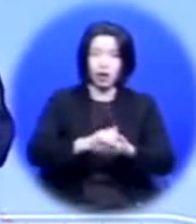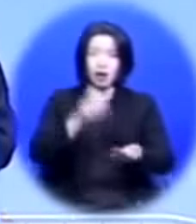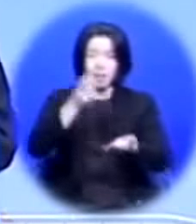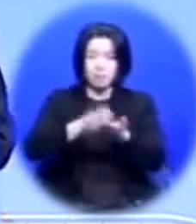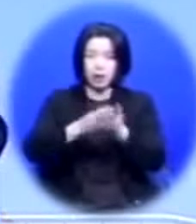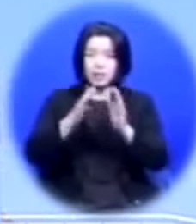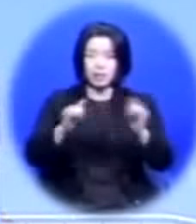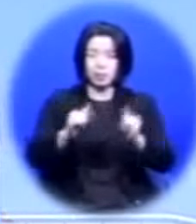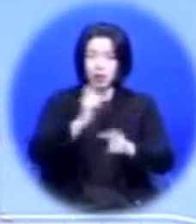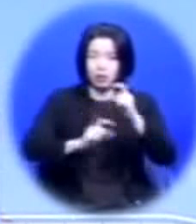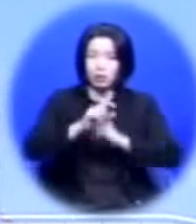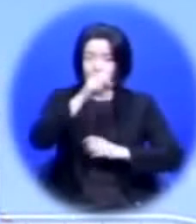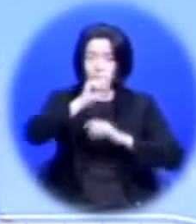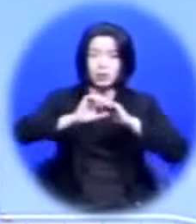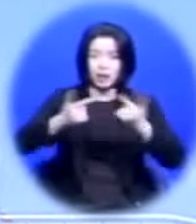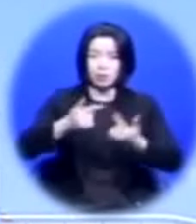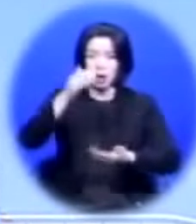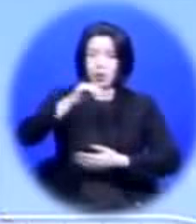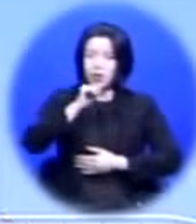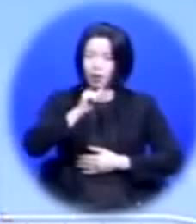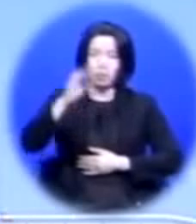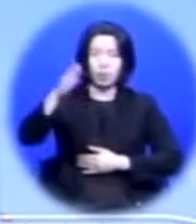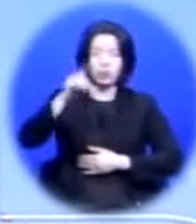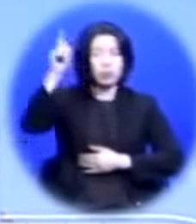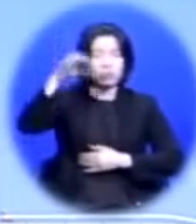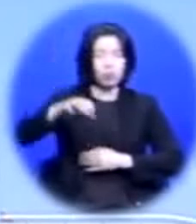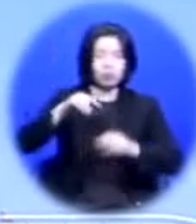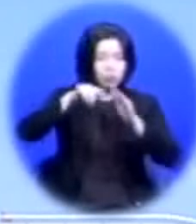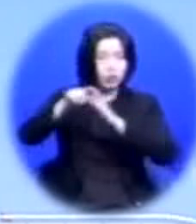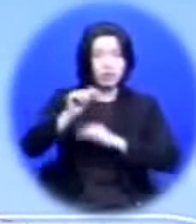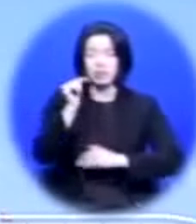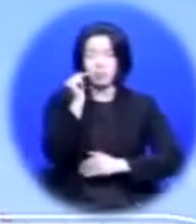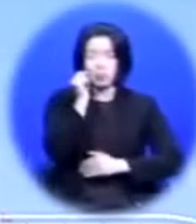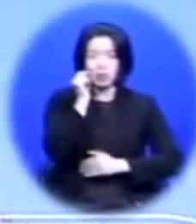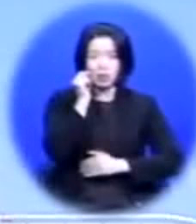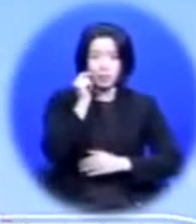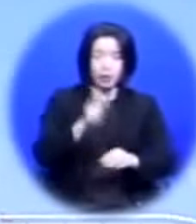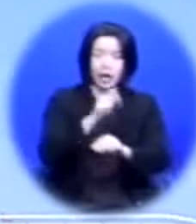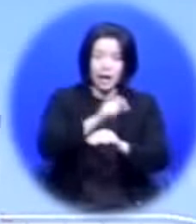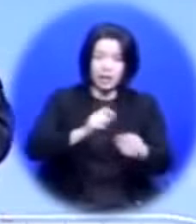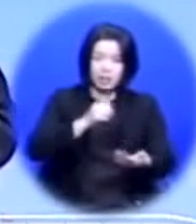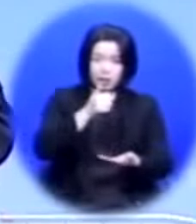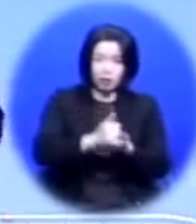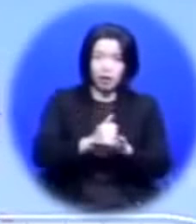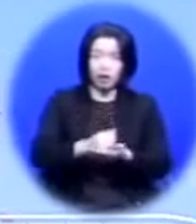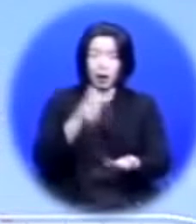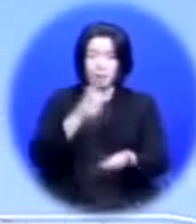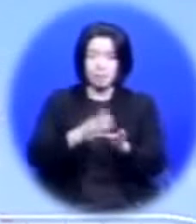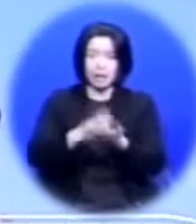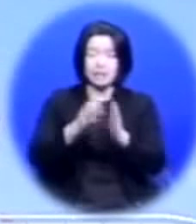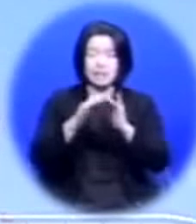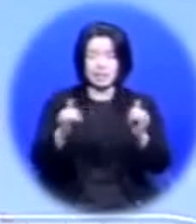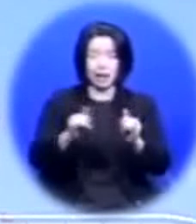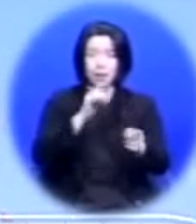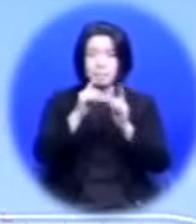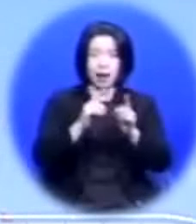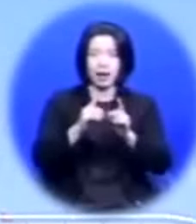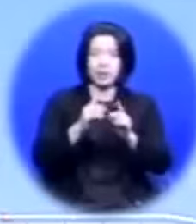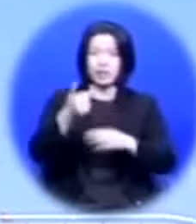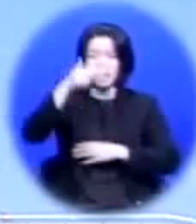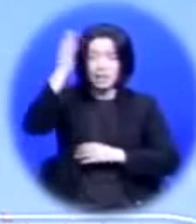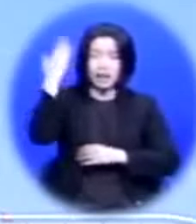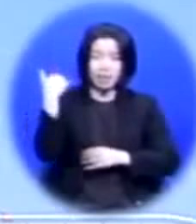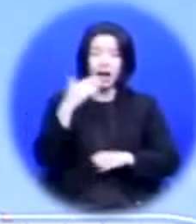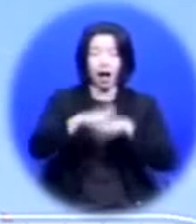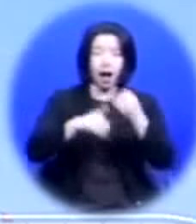못하면 결코 천국에 들어가지 못하리라 여러분이 서기관과 바리새인이란 말은 당대 하나님의